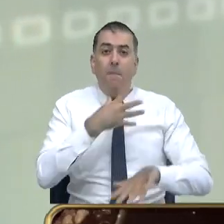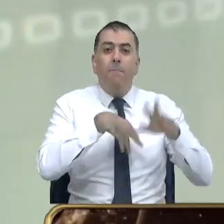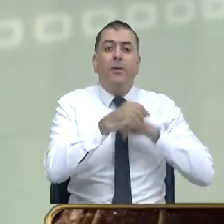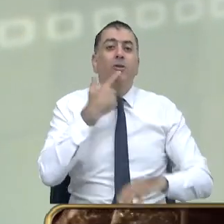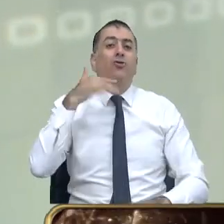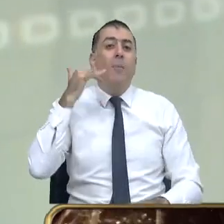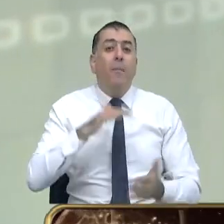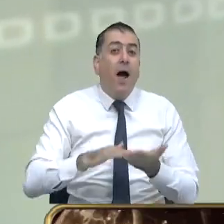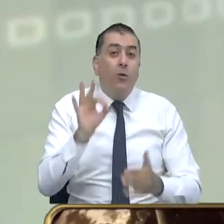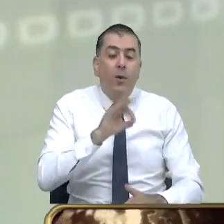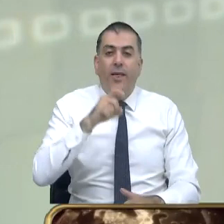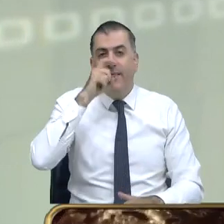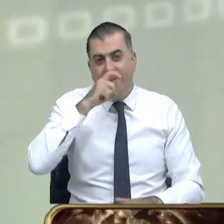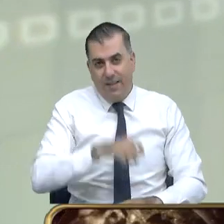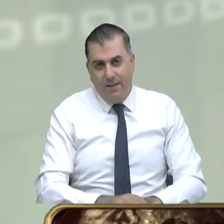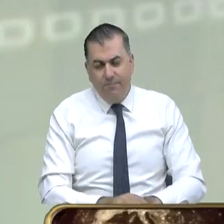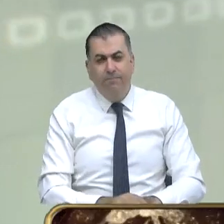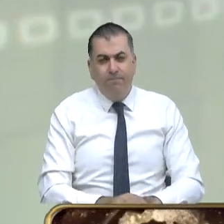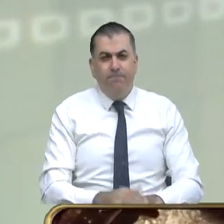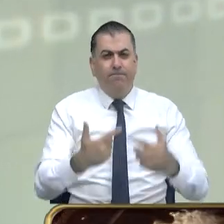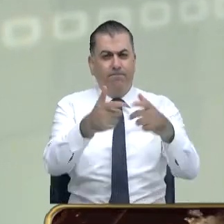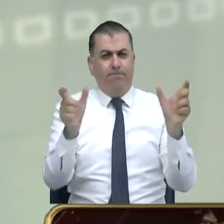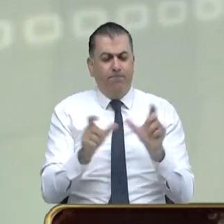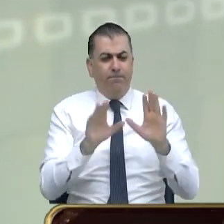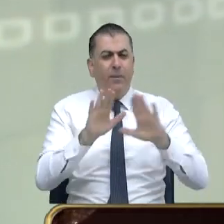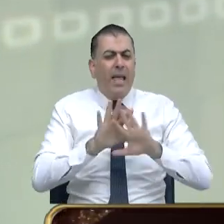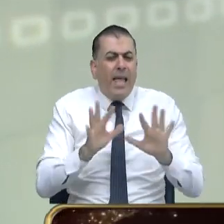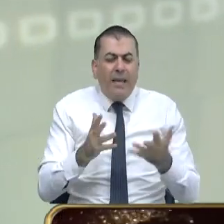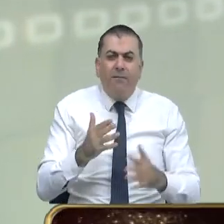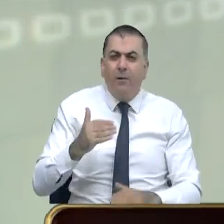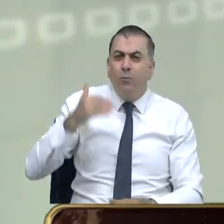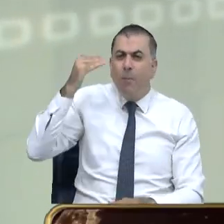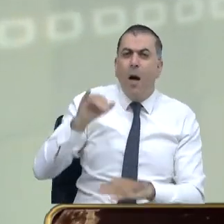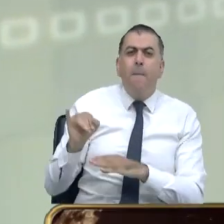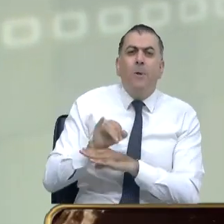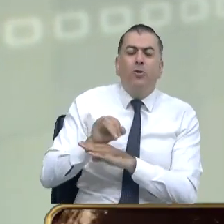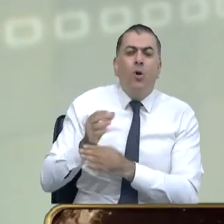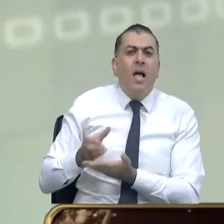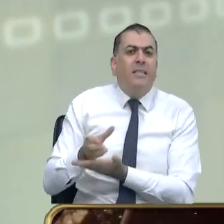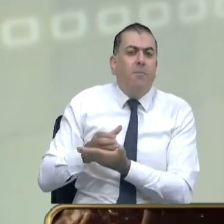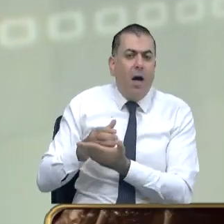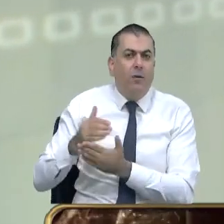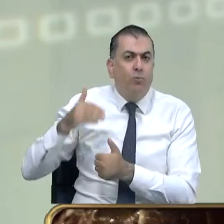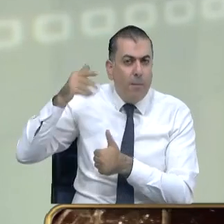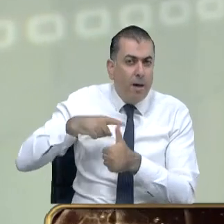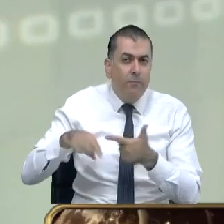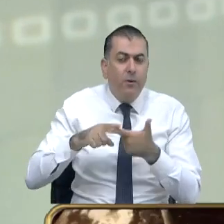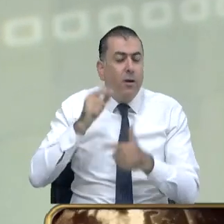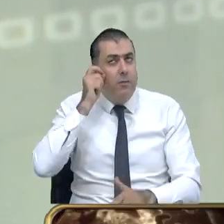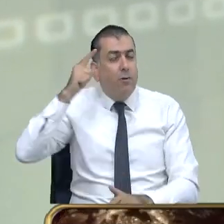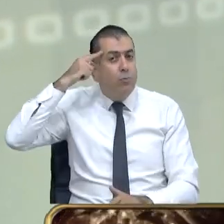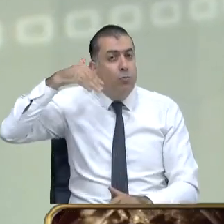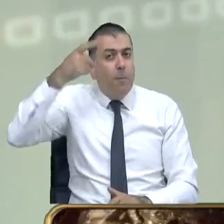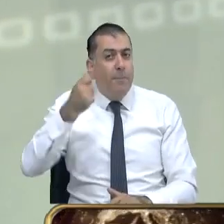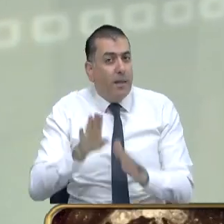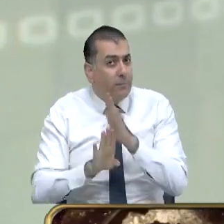الشبابي في محافظه الطفيله استعرض عده قضايا تتعلق بالاستثمار والخدمات المقدمه للمواطنين ورؤيه التحديث الاقتصادي